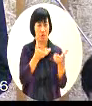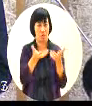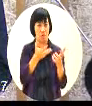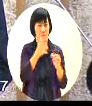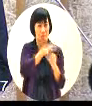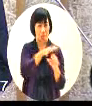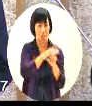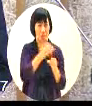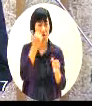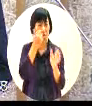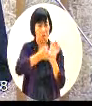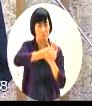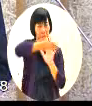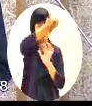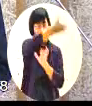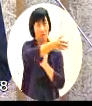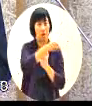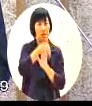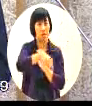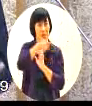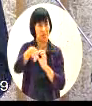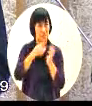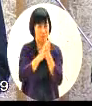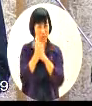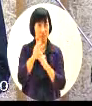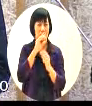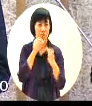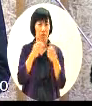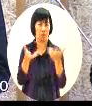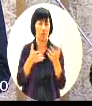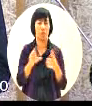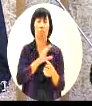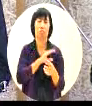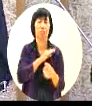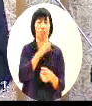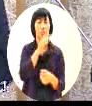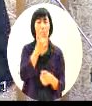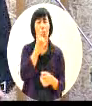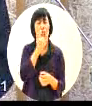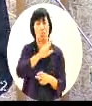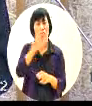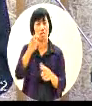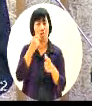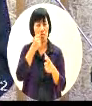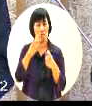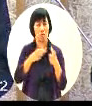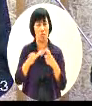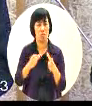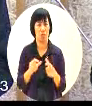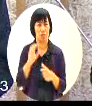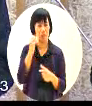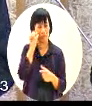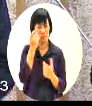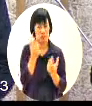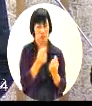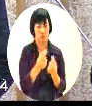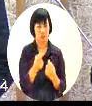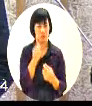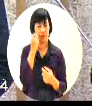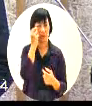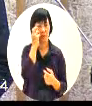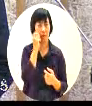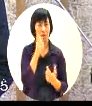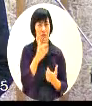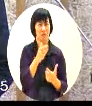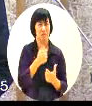吼，啊如果变更为公园，啊所以咱已经有公园啊嘛，啊即个过港区的公园都变较侪，吼、啊、都会当来做